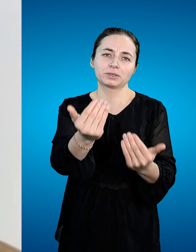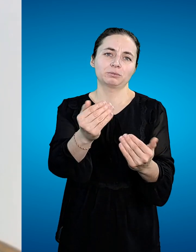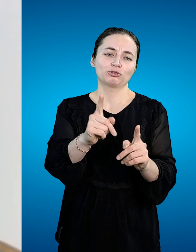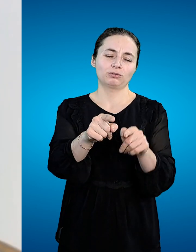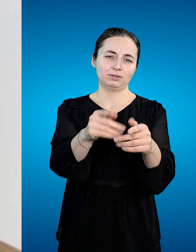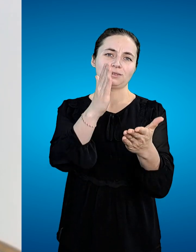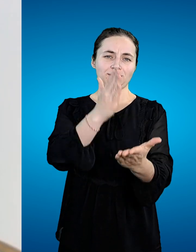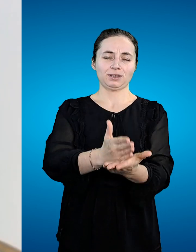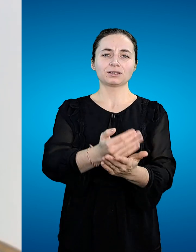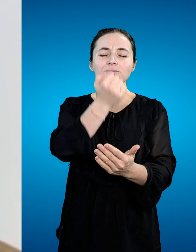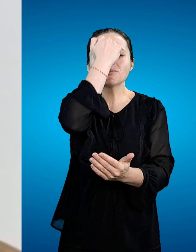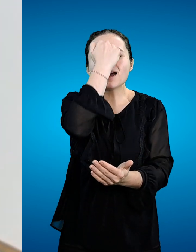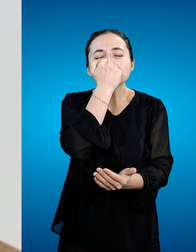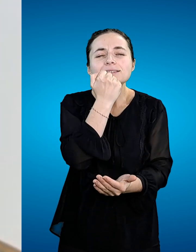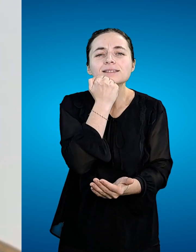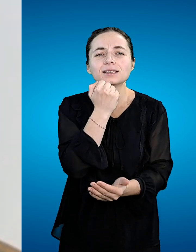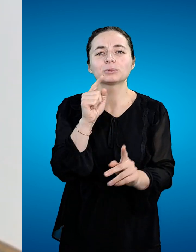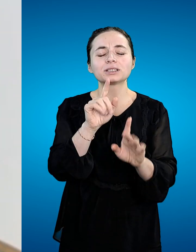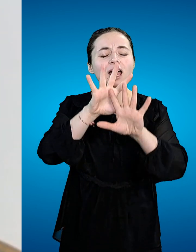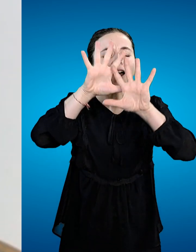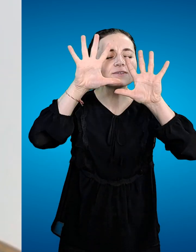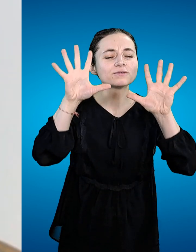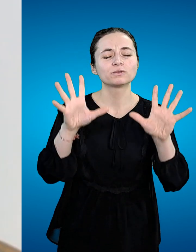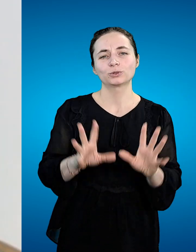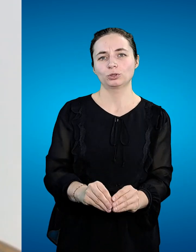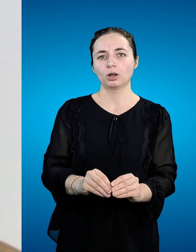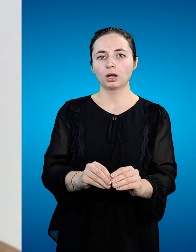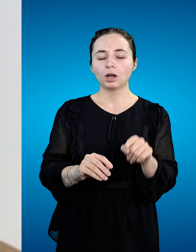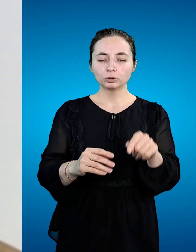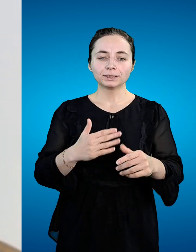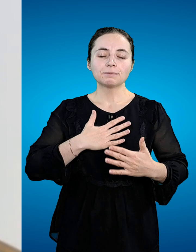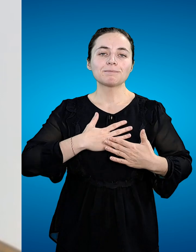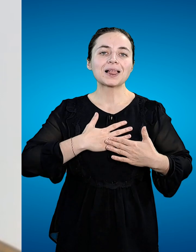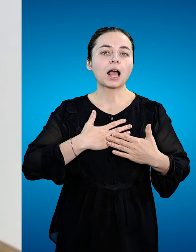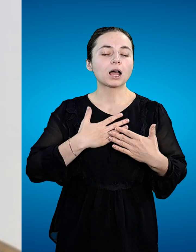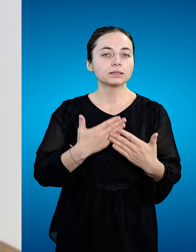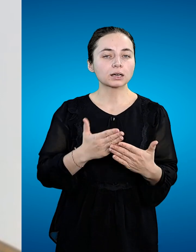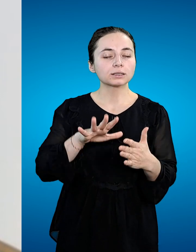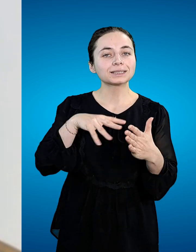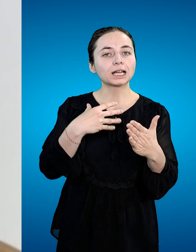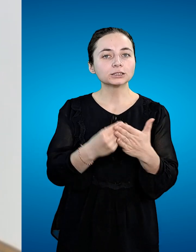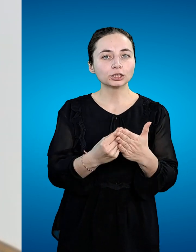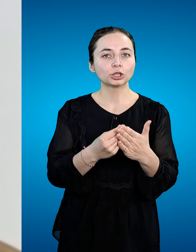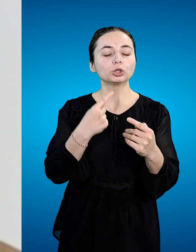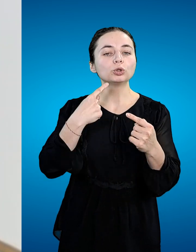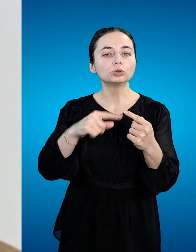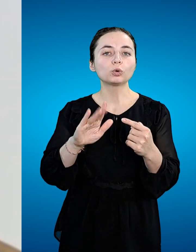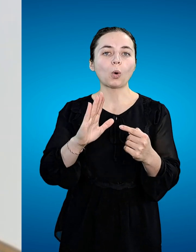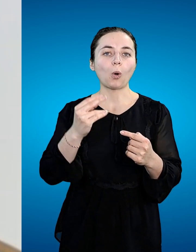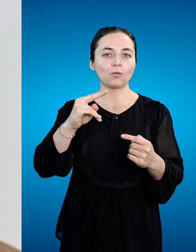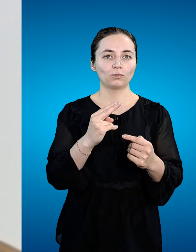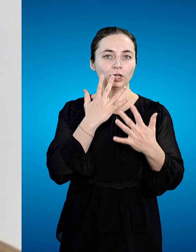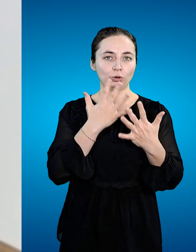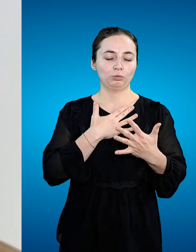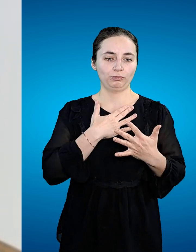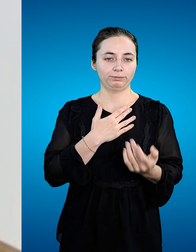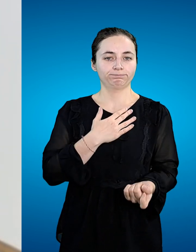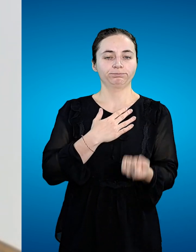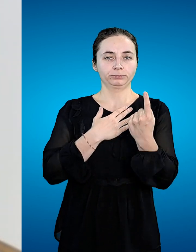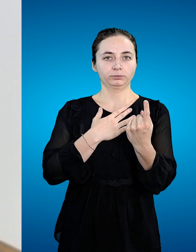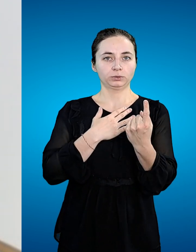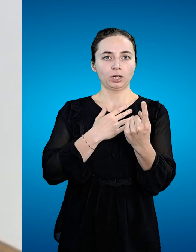тебе за то, что ты у меня есть. Спасибо тебе за все. Вот эта благодарность означает, другой вид любви